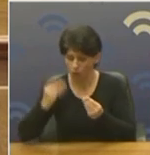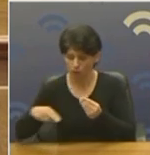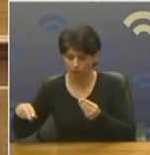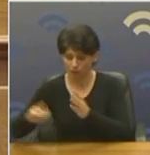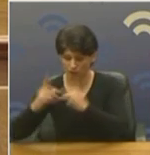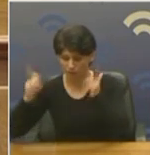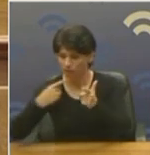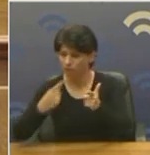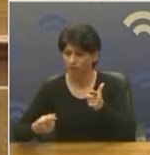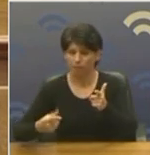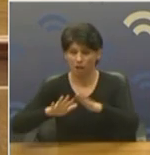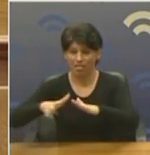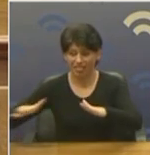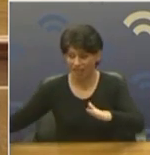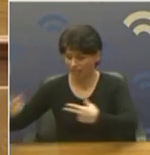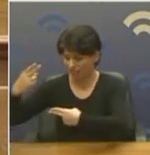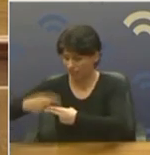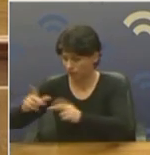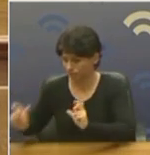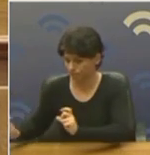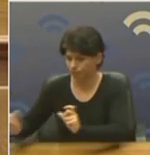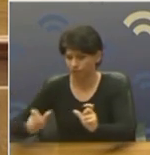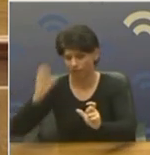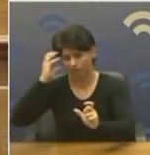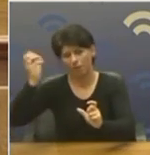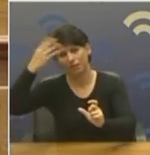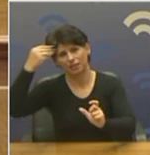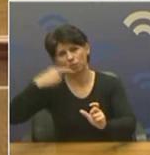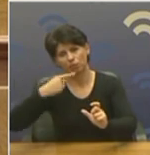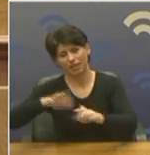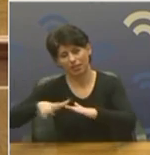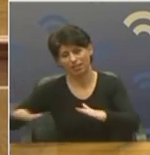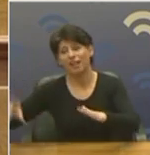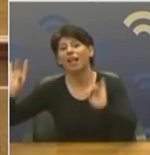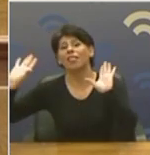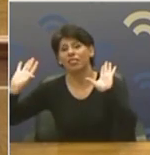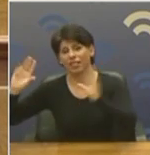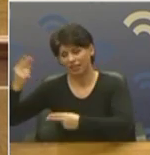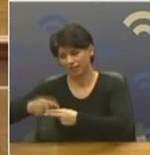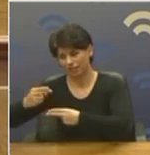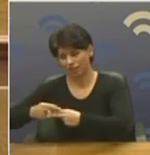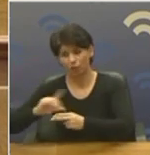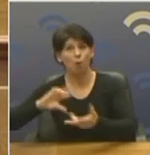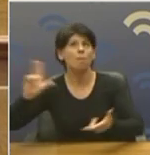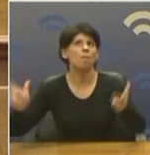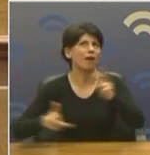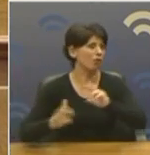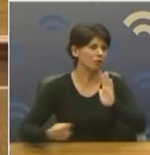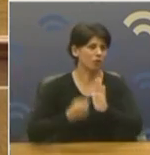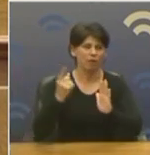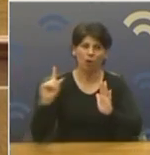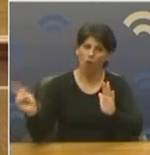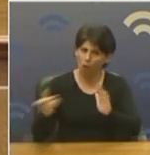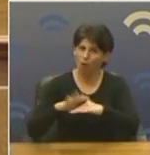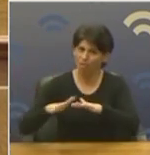να λένε ότι δεν μπορούν τα θαλάσσια σύνορα να φυλαχτούν. Μου θυμίζει τον κύριο Τσίπρα που λέει ότι η θάλασσα δεν έχει σύνορα. Παγκόσμια πρωτοτυπία αυτή βέβαια. Όλες οι θάλασσες